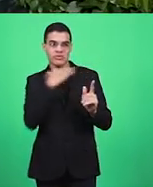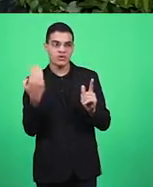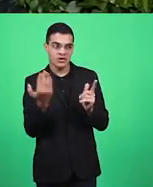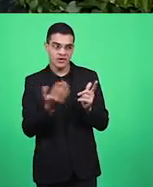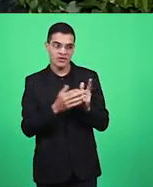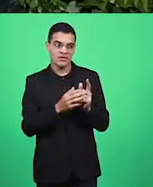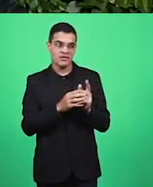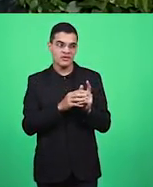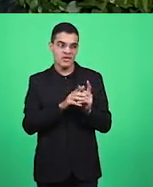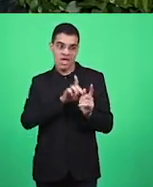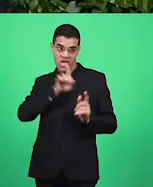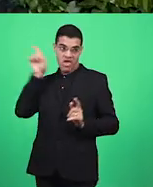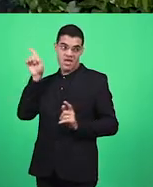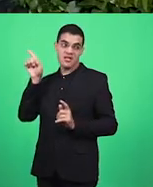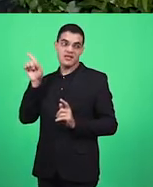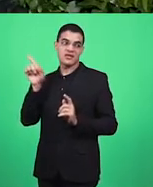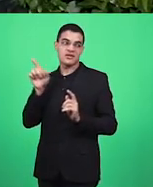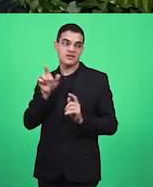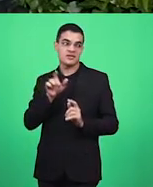предсказывали пророки.